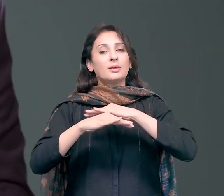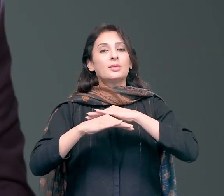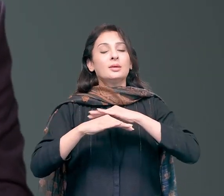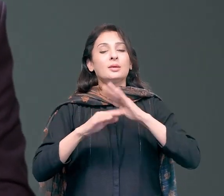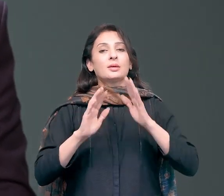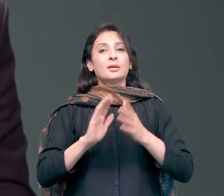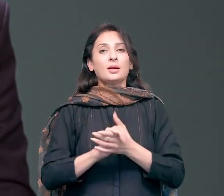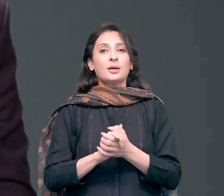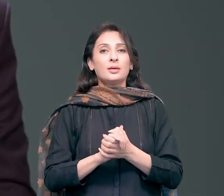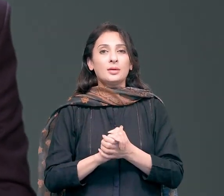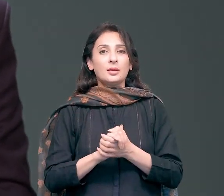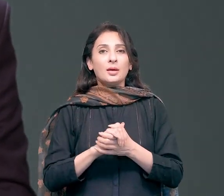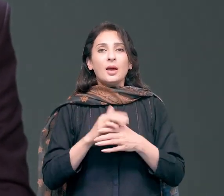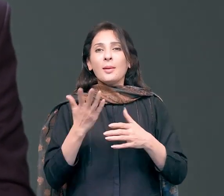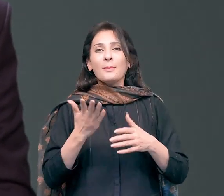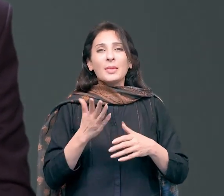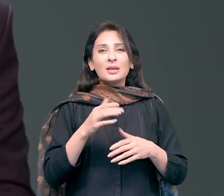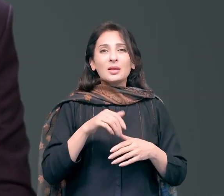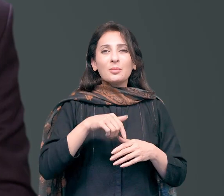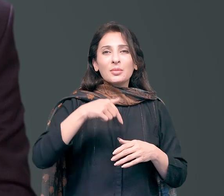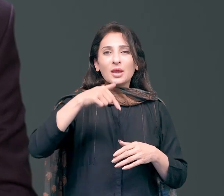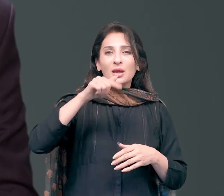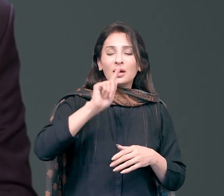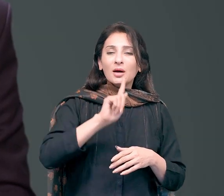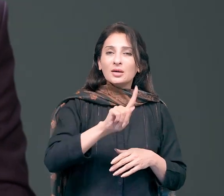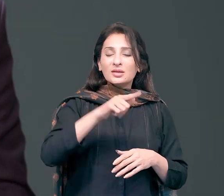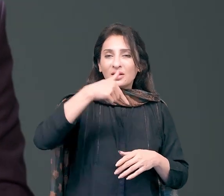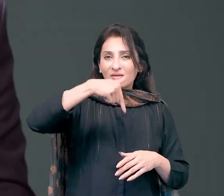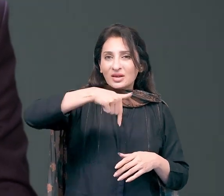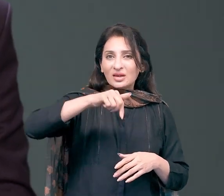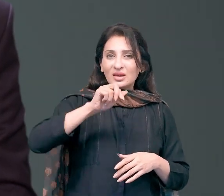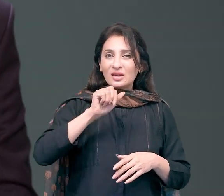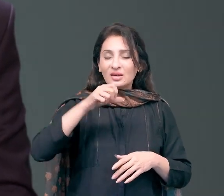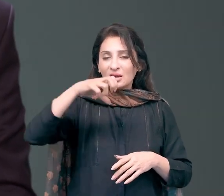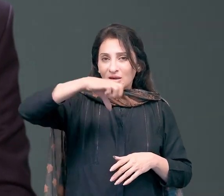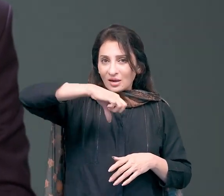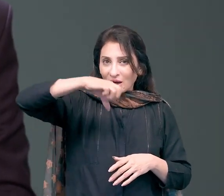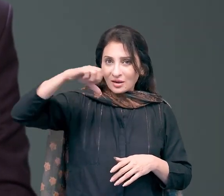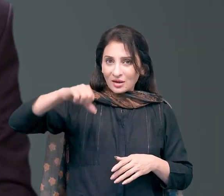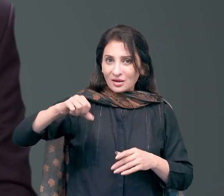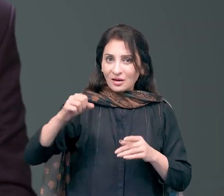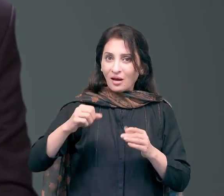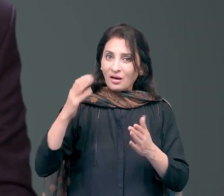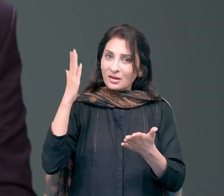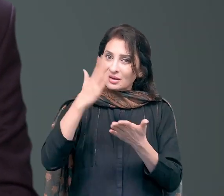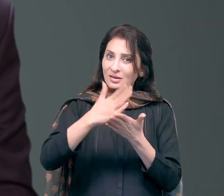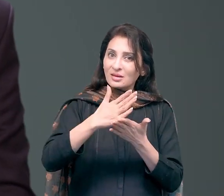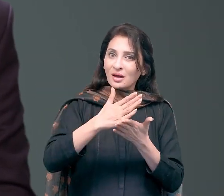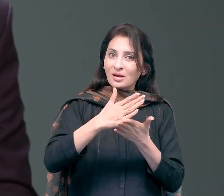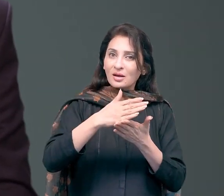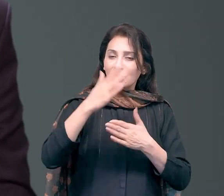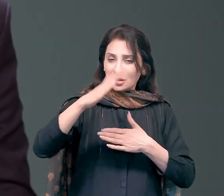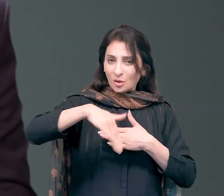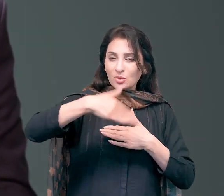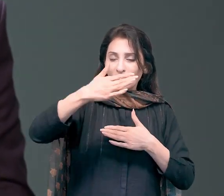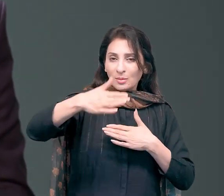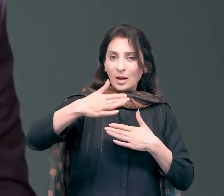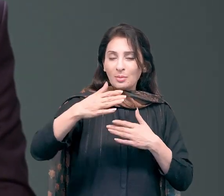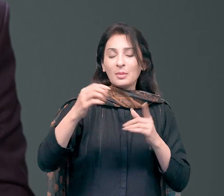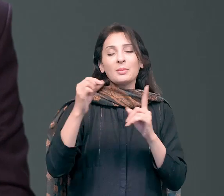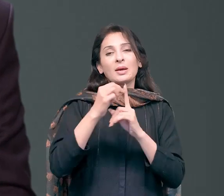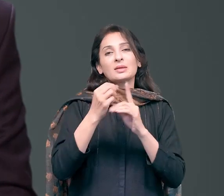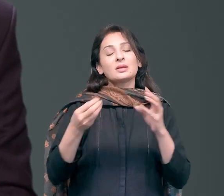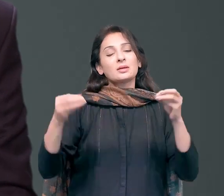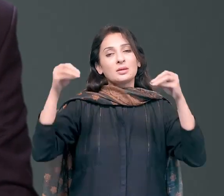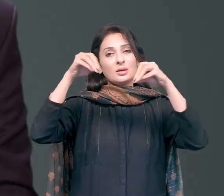1799 تک یا اس کے بعد بھی یہ افغانستان کا حصہ رہا ہے۔ NWIP جسے آج KP کہتے ہیں،